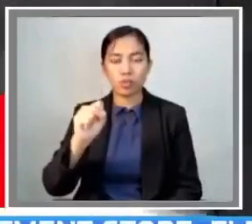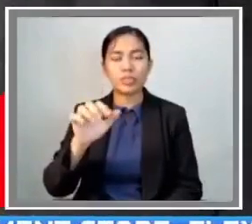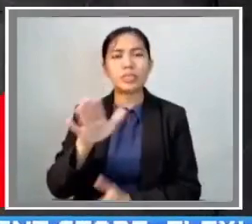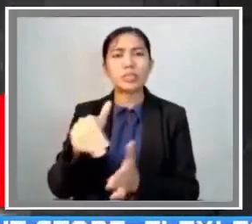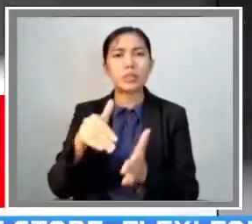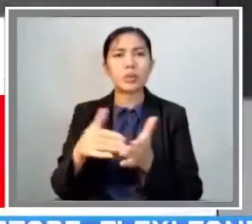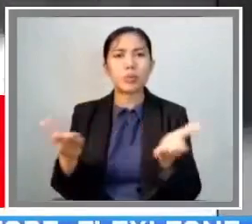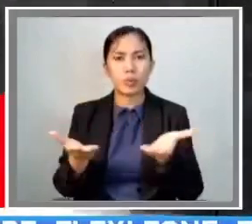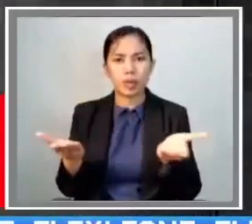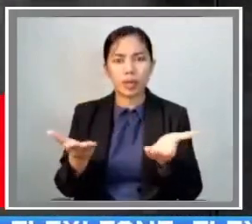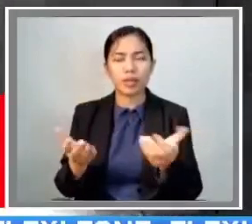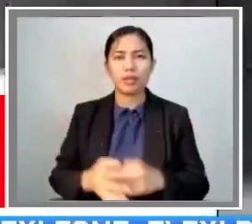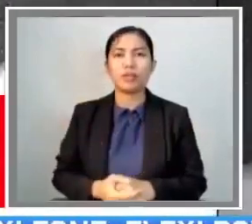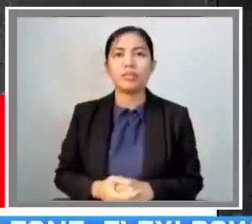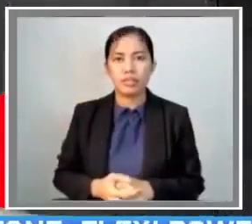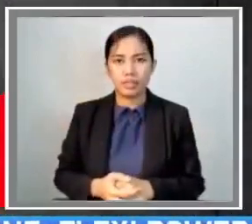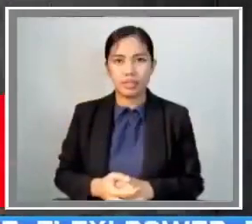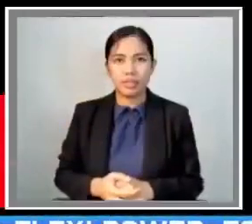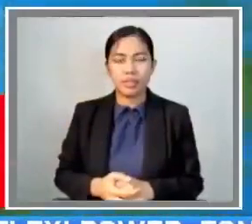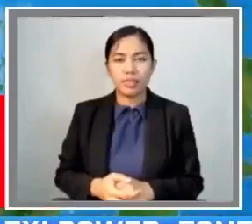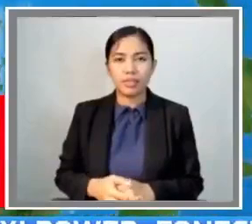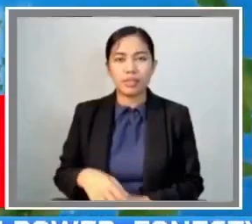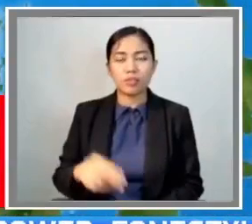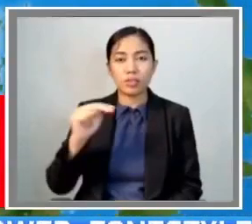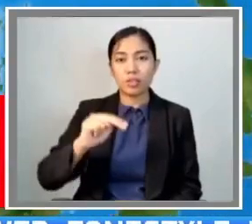kanluran ng Bansul.